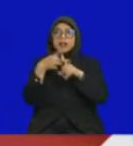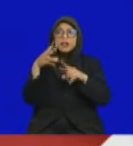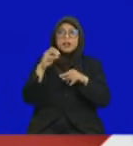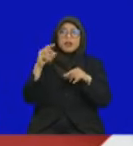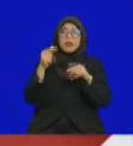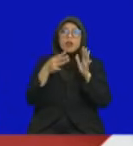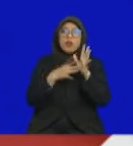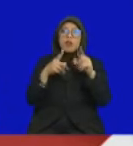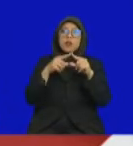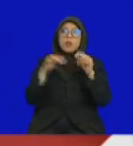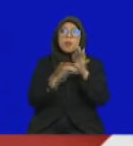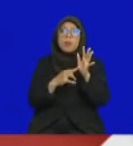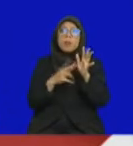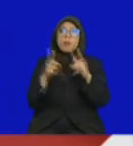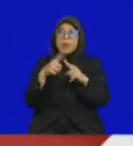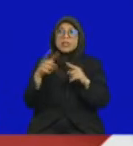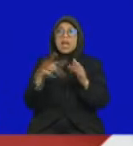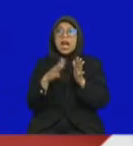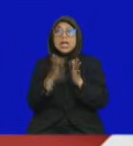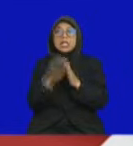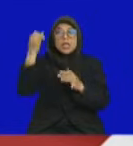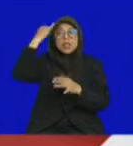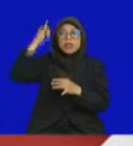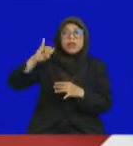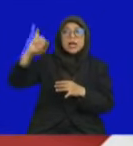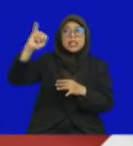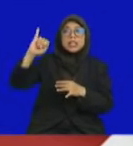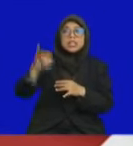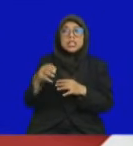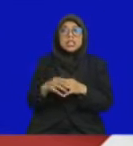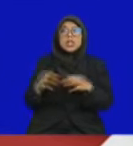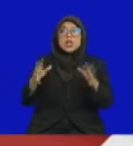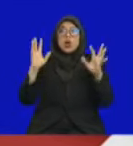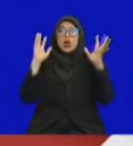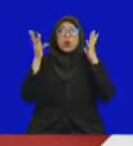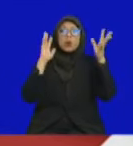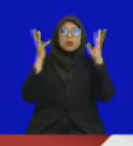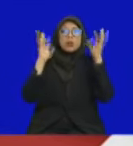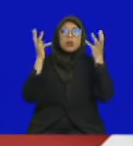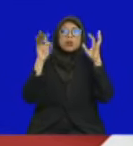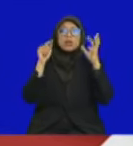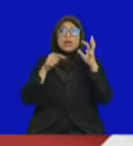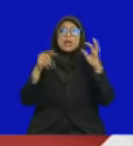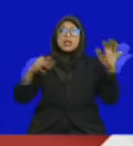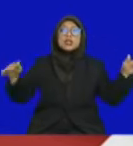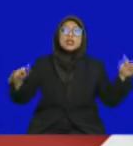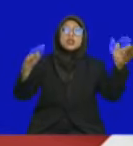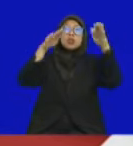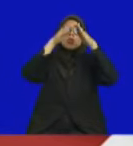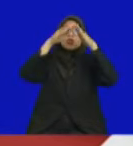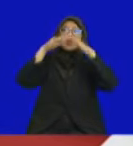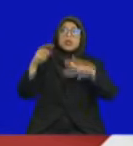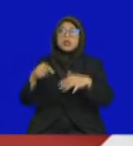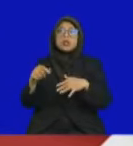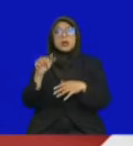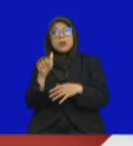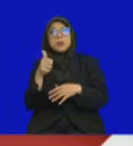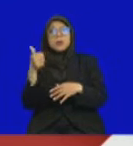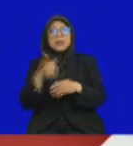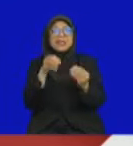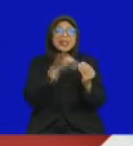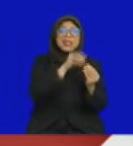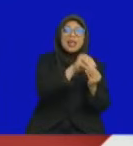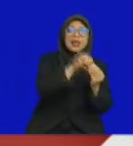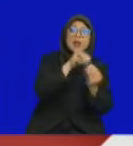inovasi untuk bisa memastikan bahwa hutan-hutan yang ada di Gunung ini bisa kembali kita Semai dan